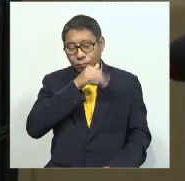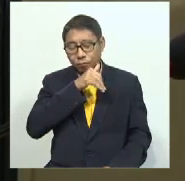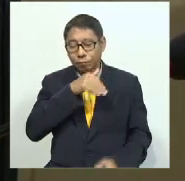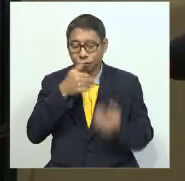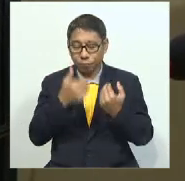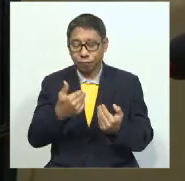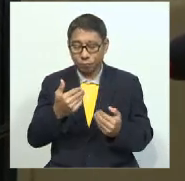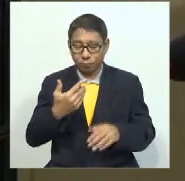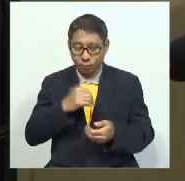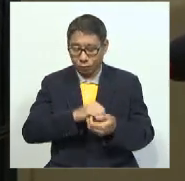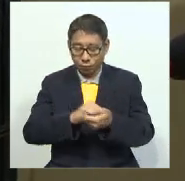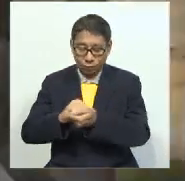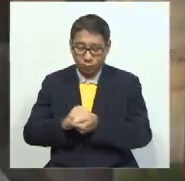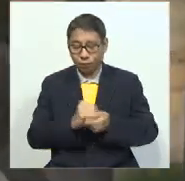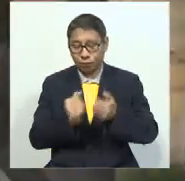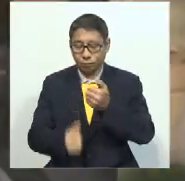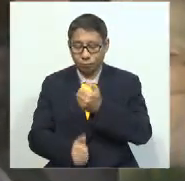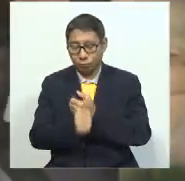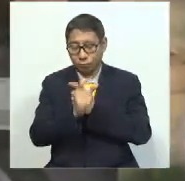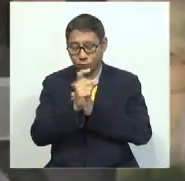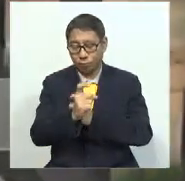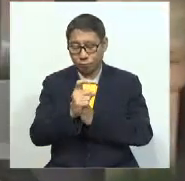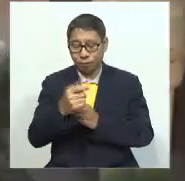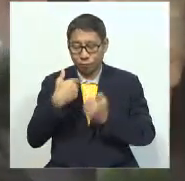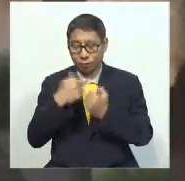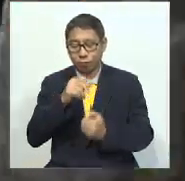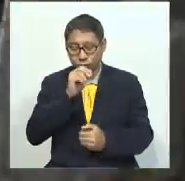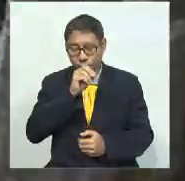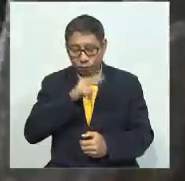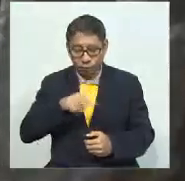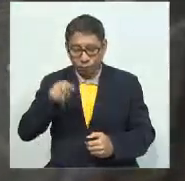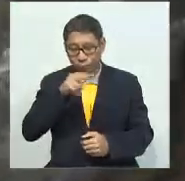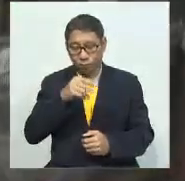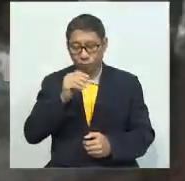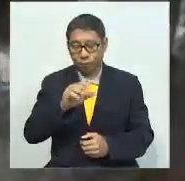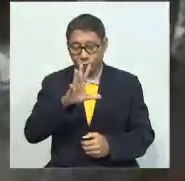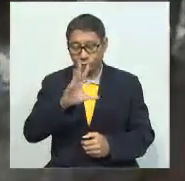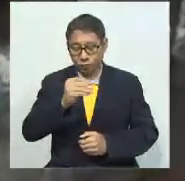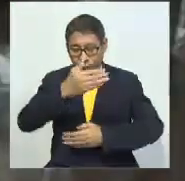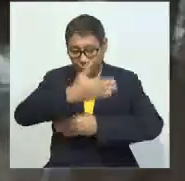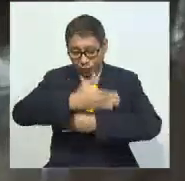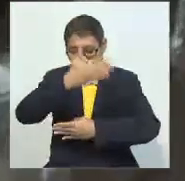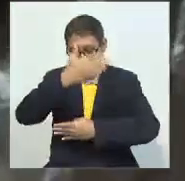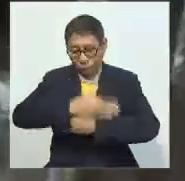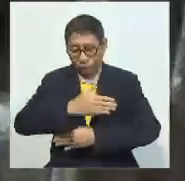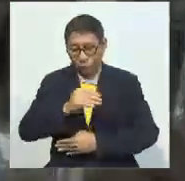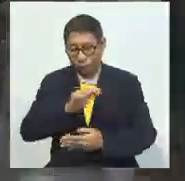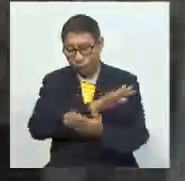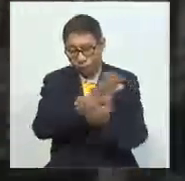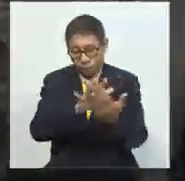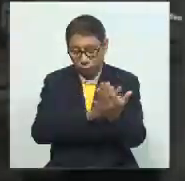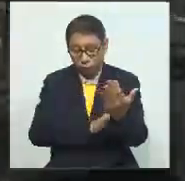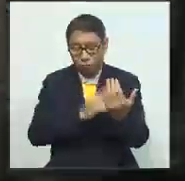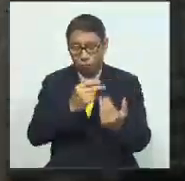วนตอนนี้ร่วมกันป้องกันโรคนี้อย่างเข้มงวดทั้งเรื่องของการกำชับตรวจสอบใน50ด่านทั่วประเทศและการตรวจ